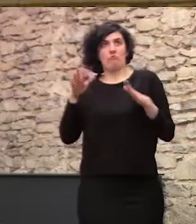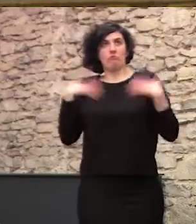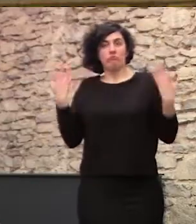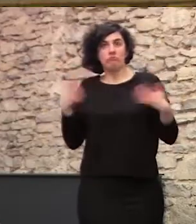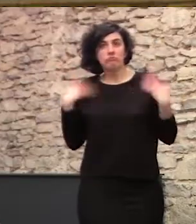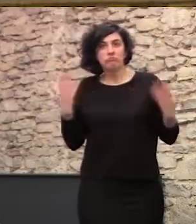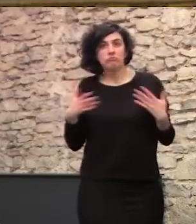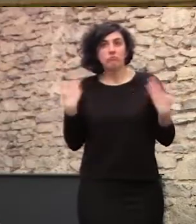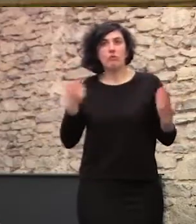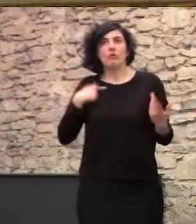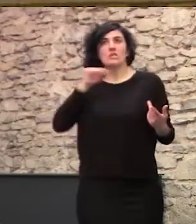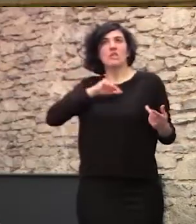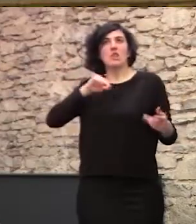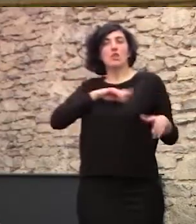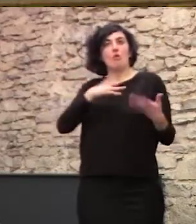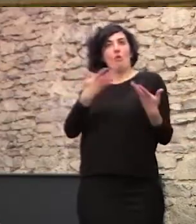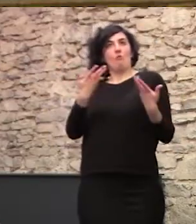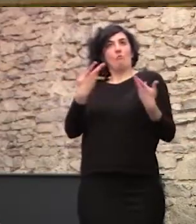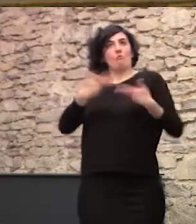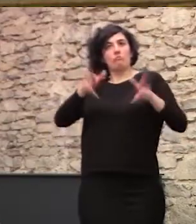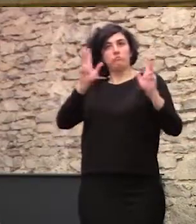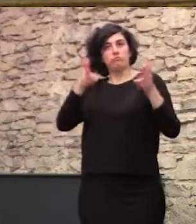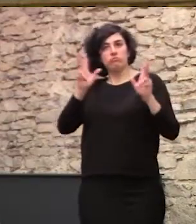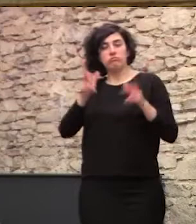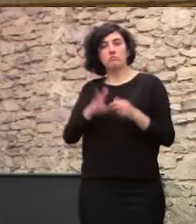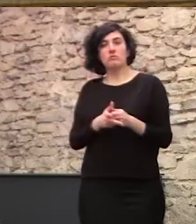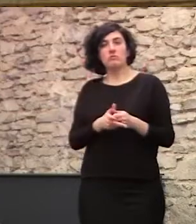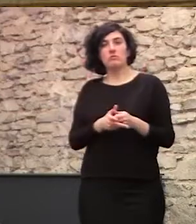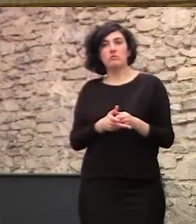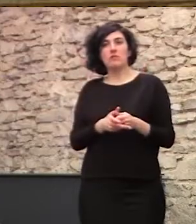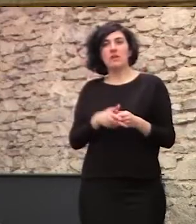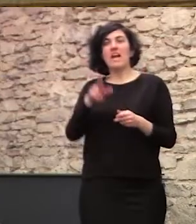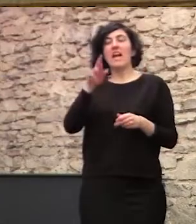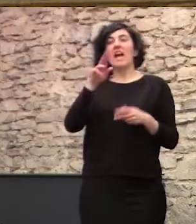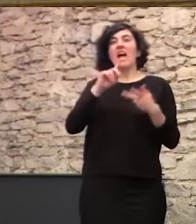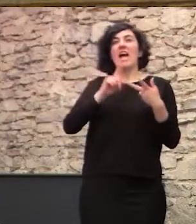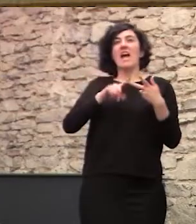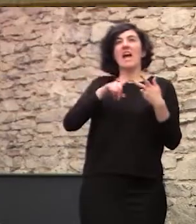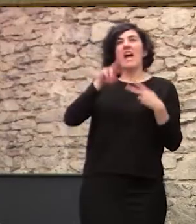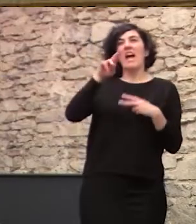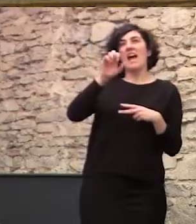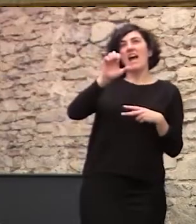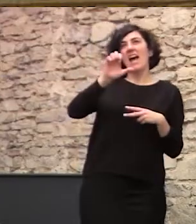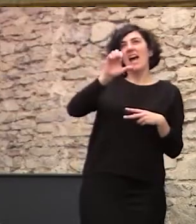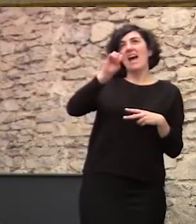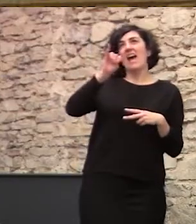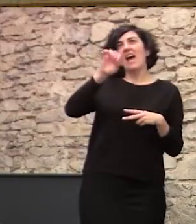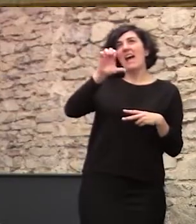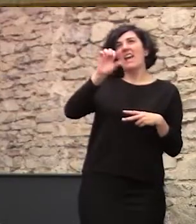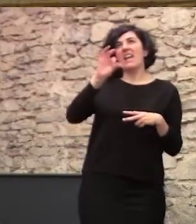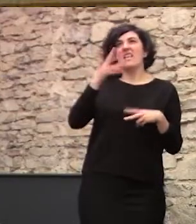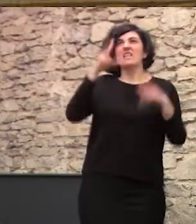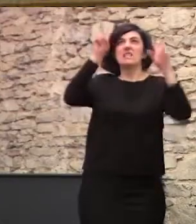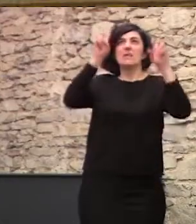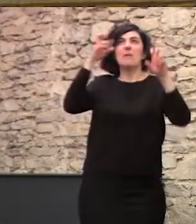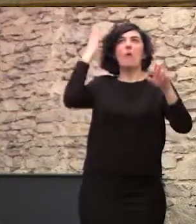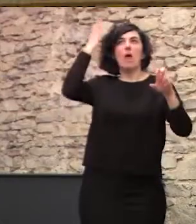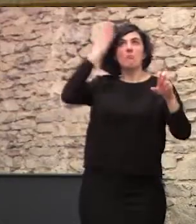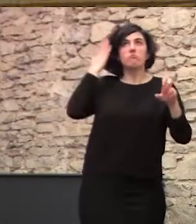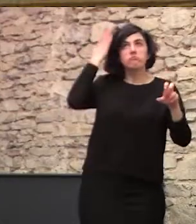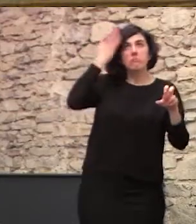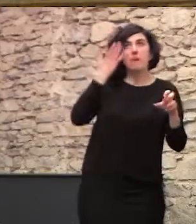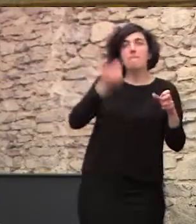ba, eia da, aukeratzen duten ba Reyesek adibidezko ez gehiago lantze ditu bueno Nafarroko kontuak eta ba bera gaina